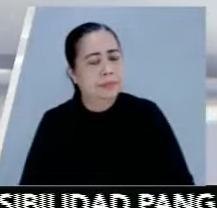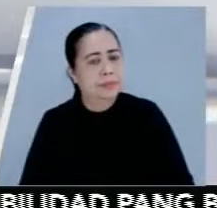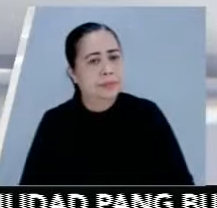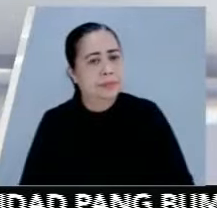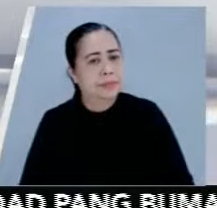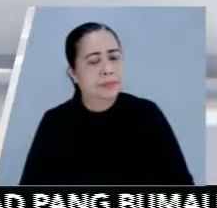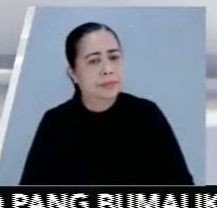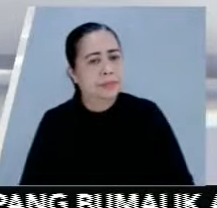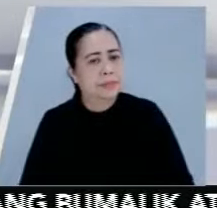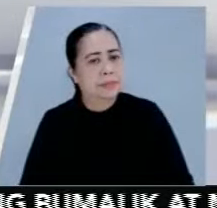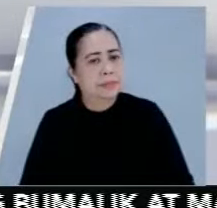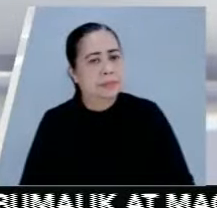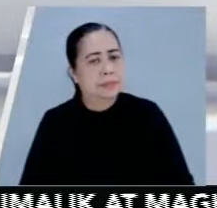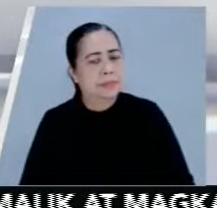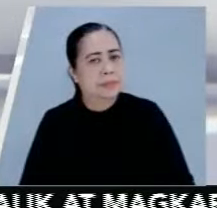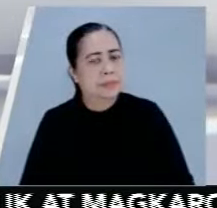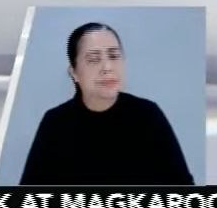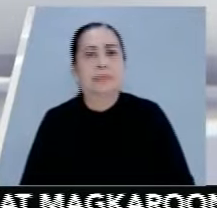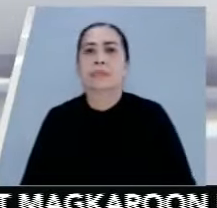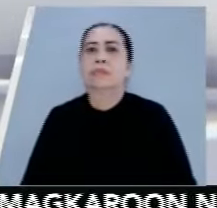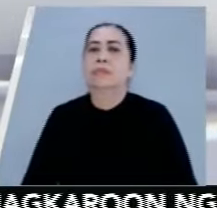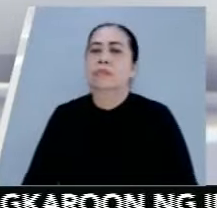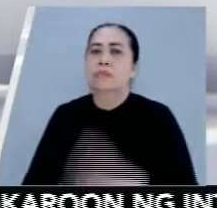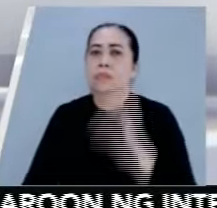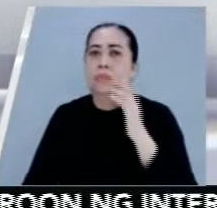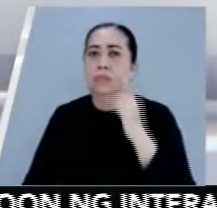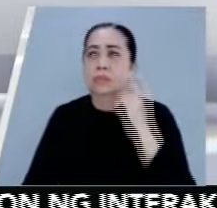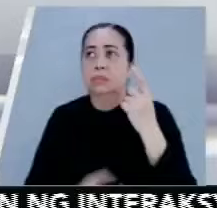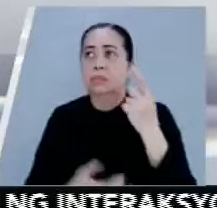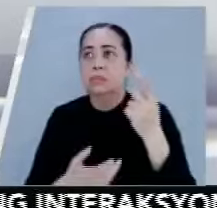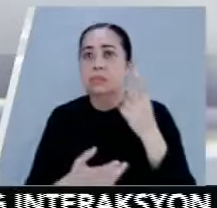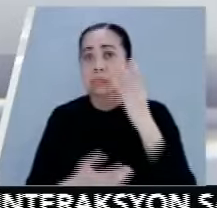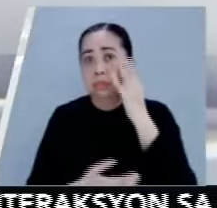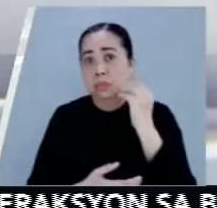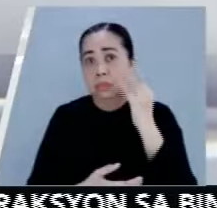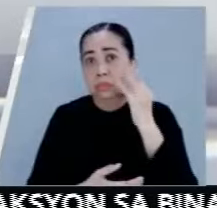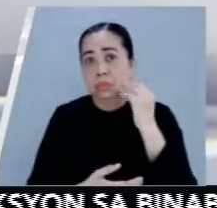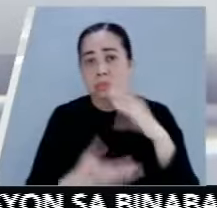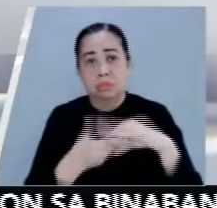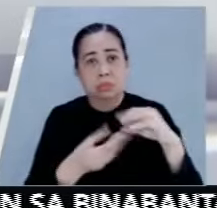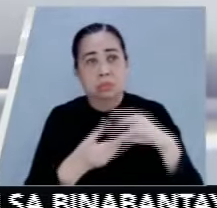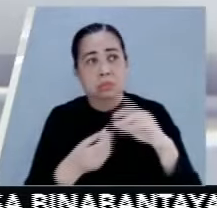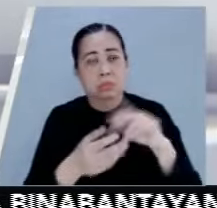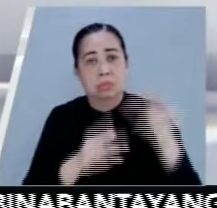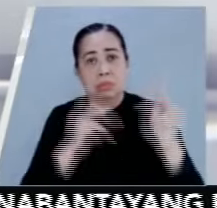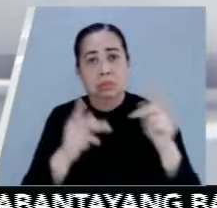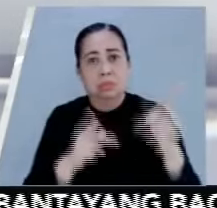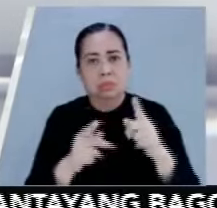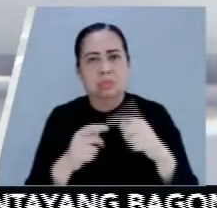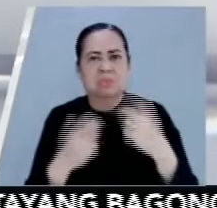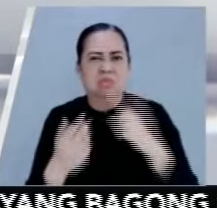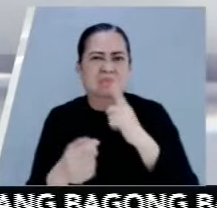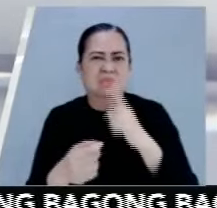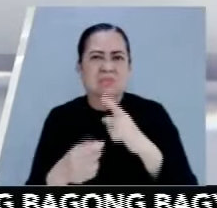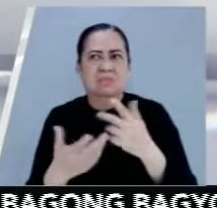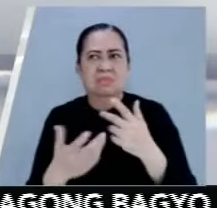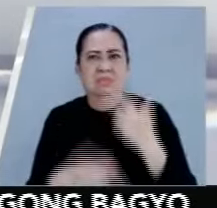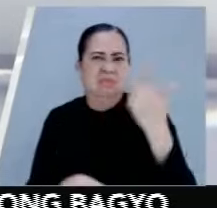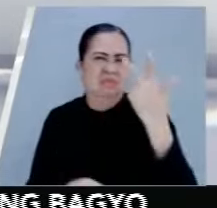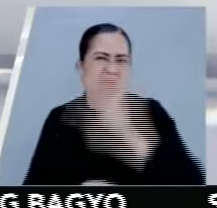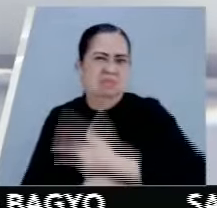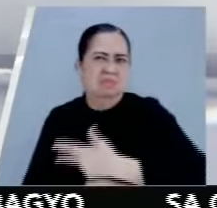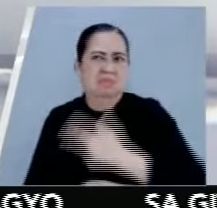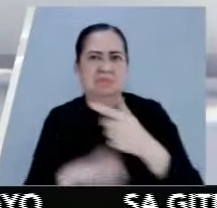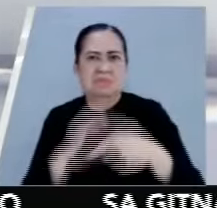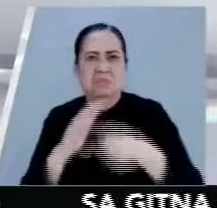diyan Alam mo Mel ah doon sa mga experience na kinukwento ng ating mga kababayan ay inaabot daw talaga ng mga tatlong araw kung minsan ng